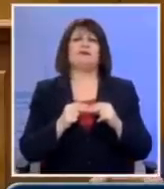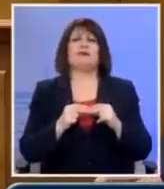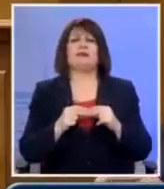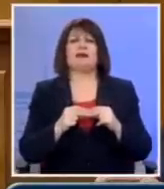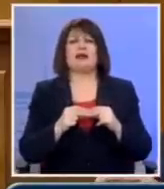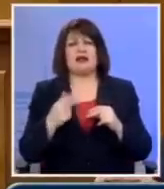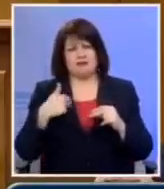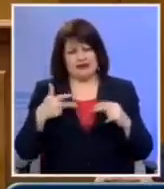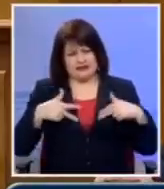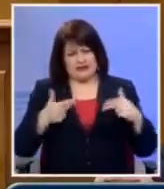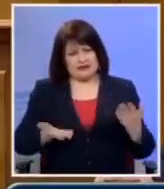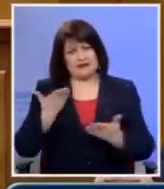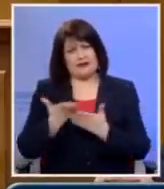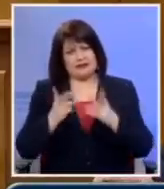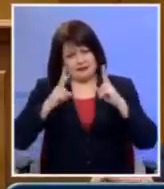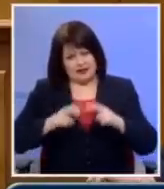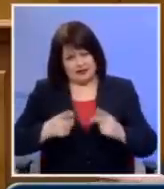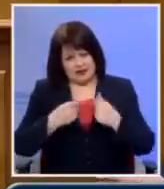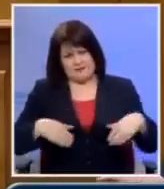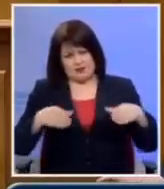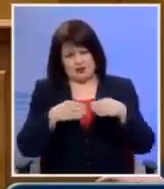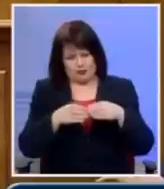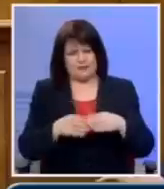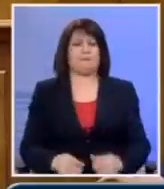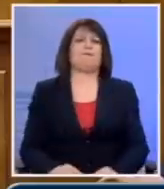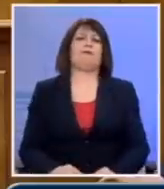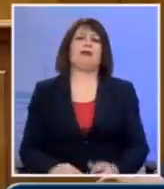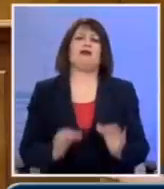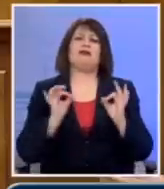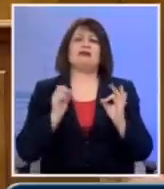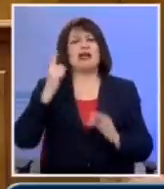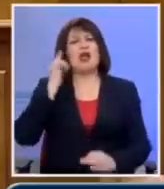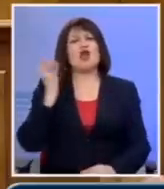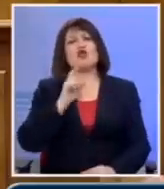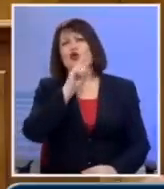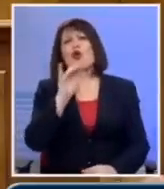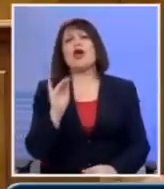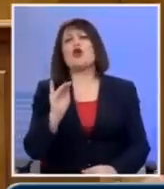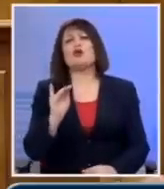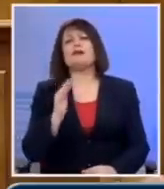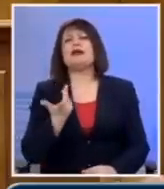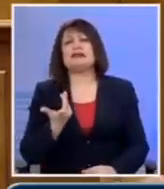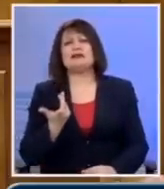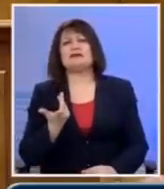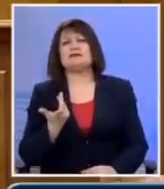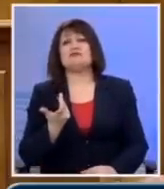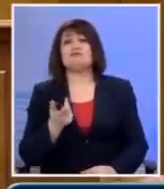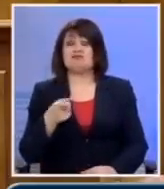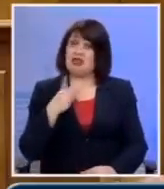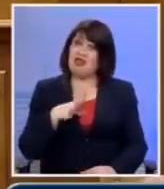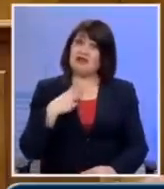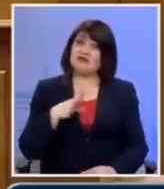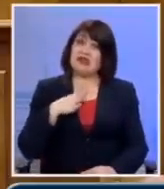κυβερνητική πλειοψηφία. Και βεβαίως το εύλογο ερώτημα σε κάθε Έλληνα πολίτη, αφού θέλατε τόσο πολύ